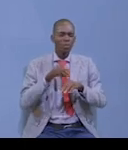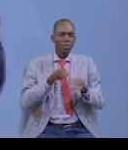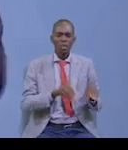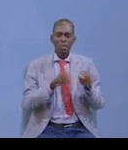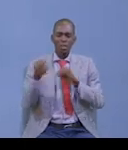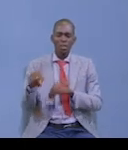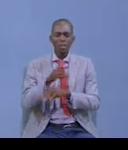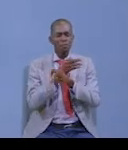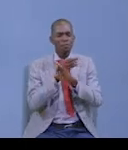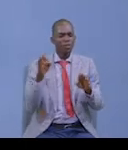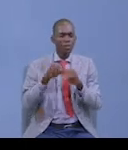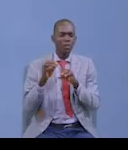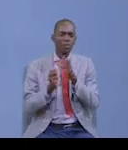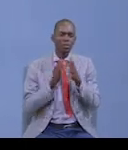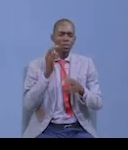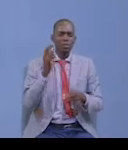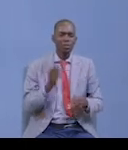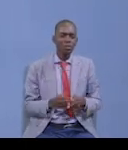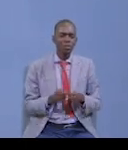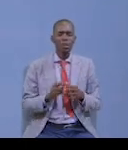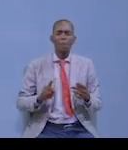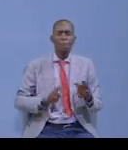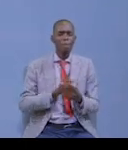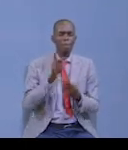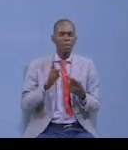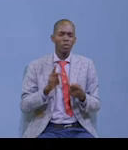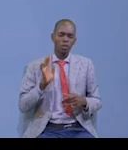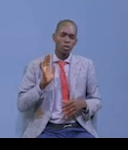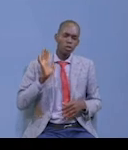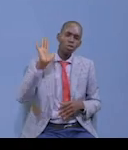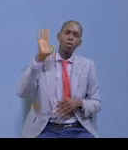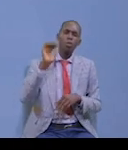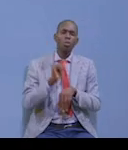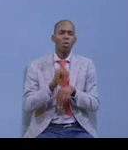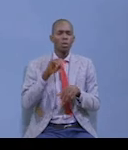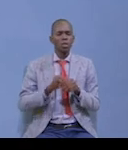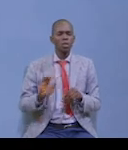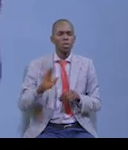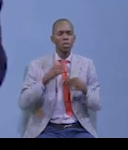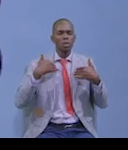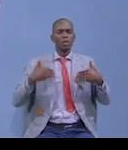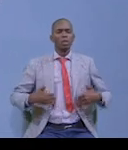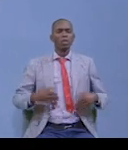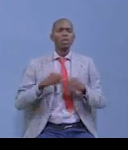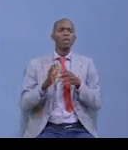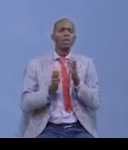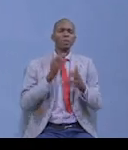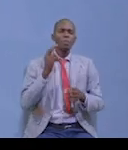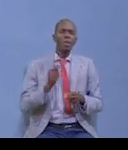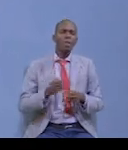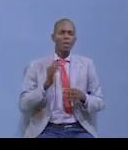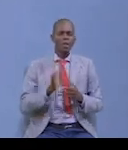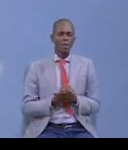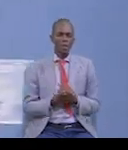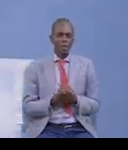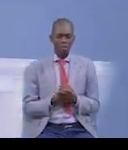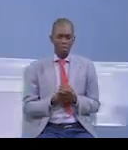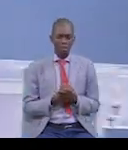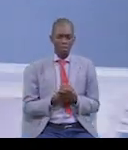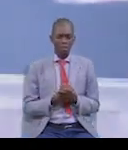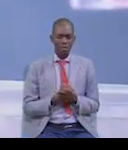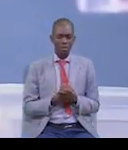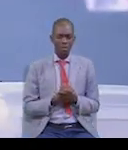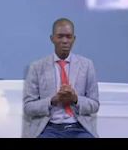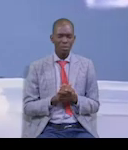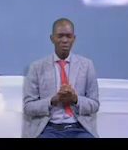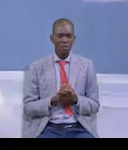ఫ్రీ, వారికి స్వాతంత్రం ఇవ్వండి. పర్ఫెక్ట్ యువర్ వర్క్ ఇన్ దేర్ బాడీ ఇన్ జీసస్ నేమ్. యేసు నామములో వారి దేహాల్లో